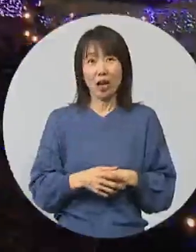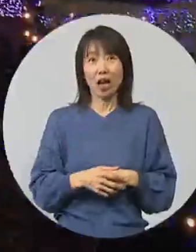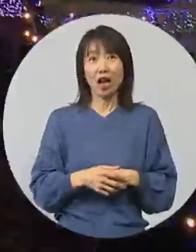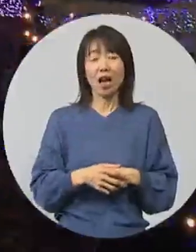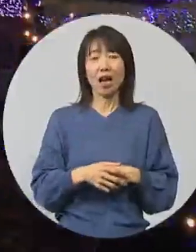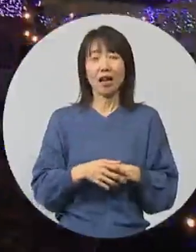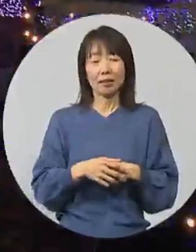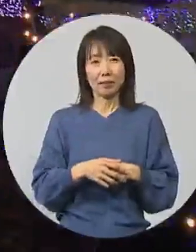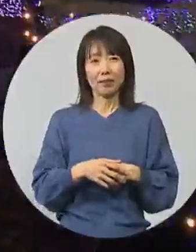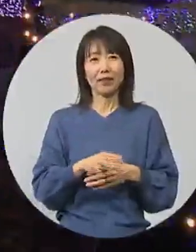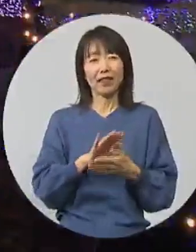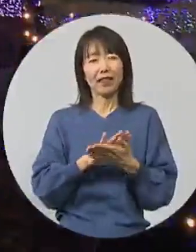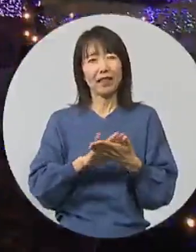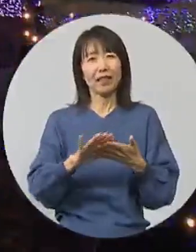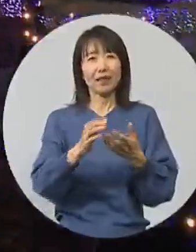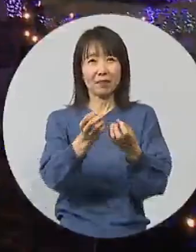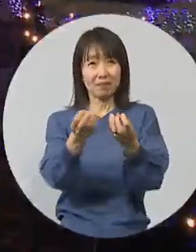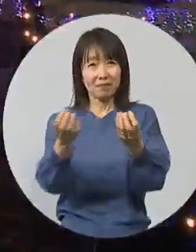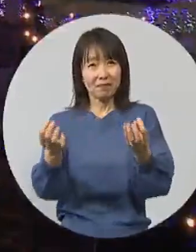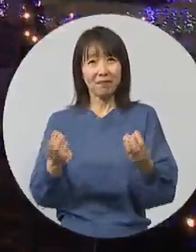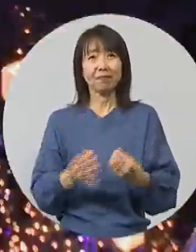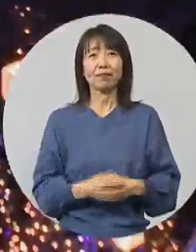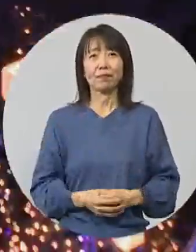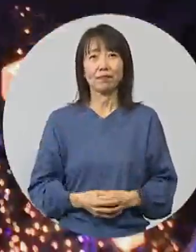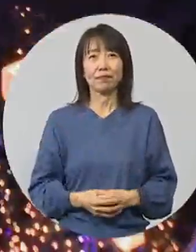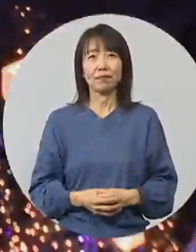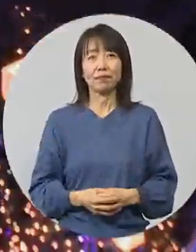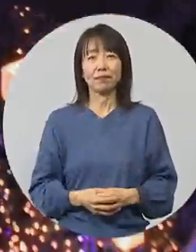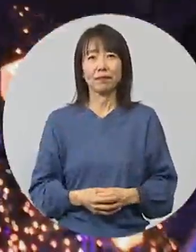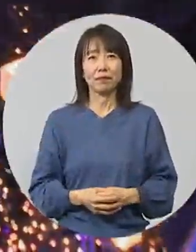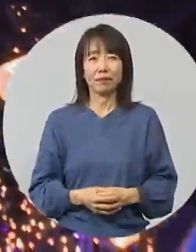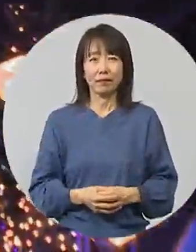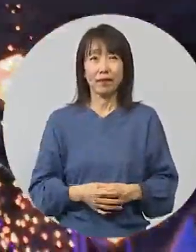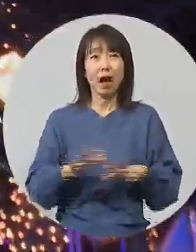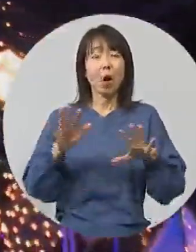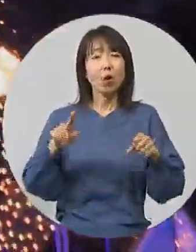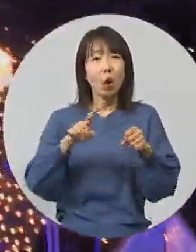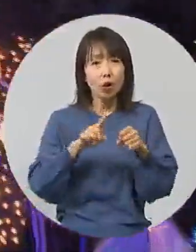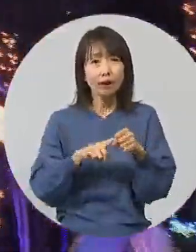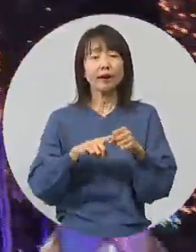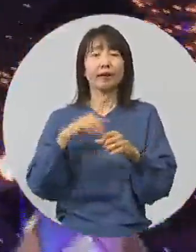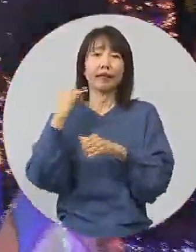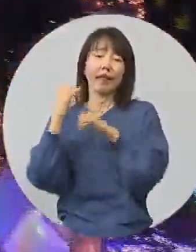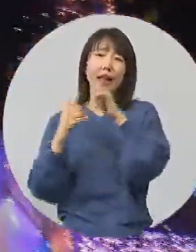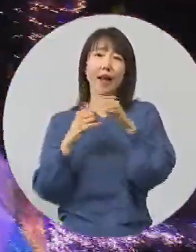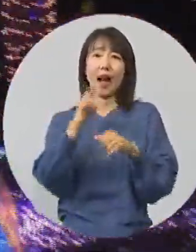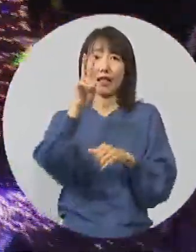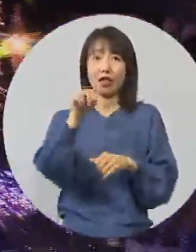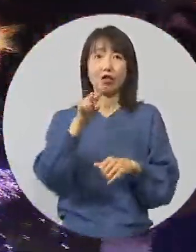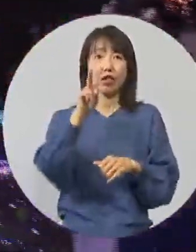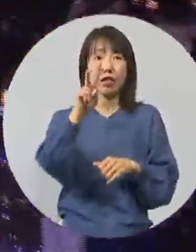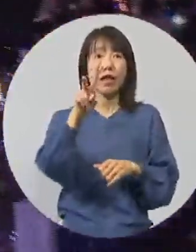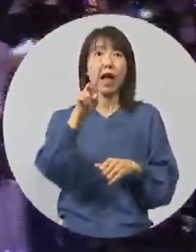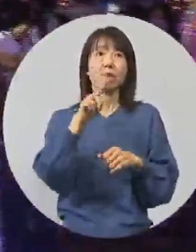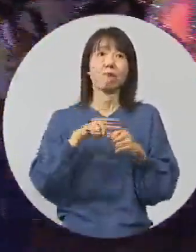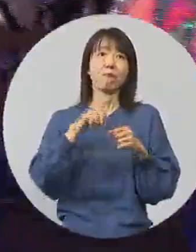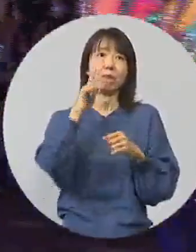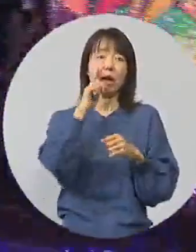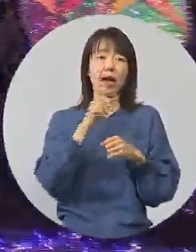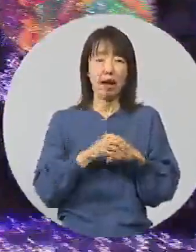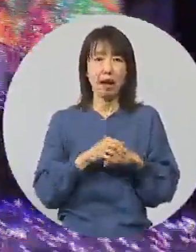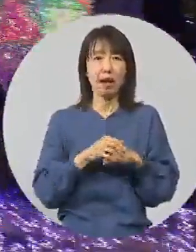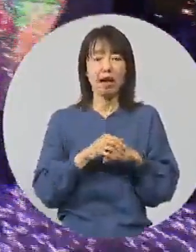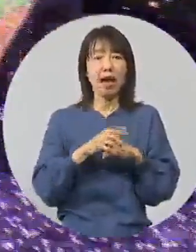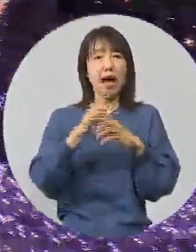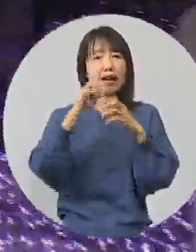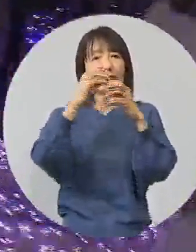こんなきらびやかな世界、はい、 今年で22年目を迎える光と色の祭典は地域一